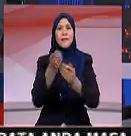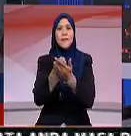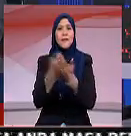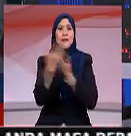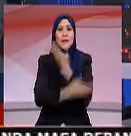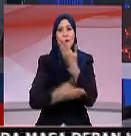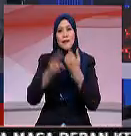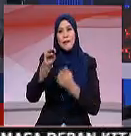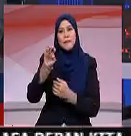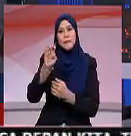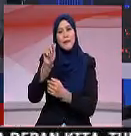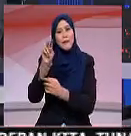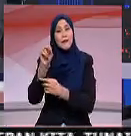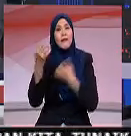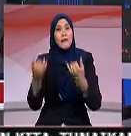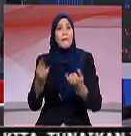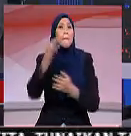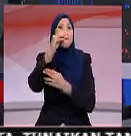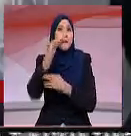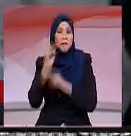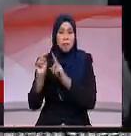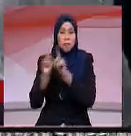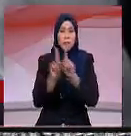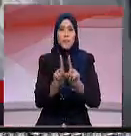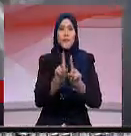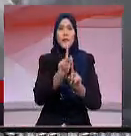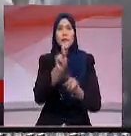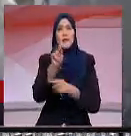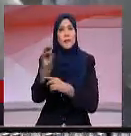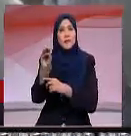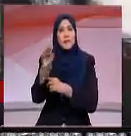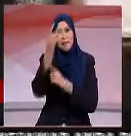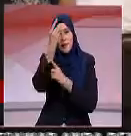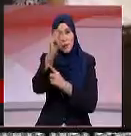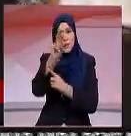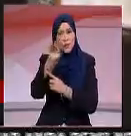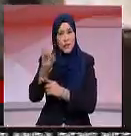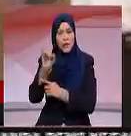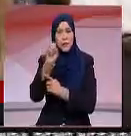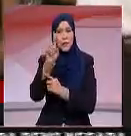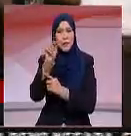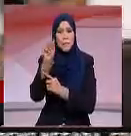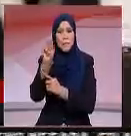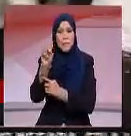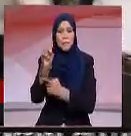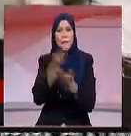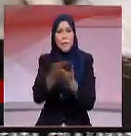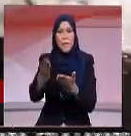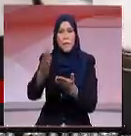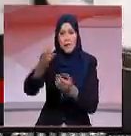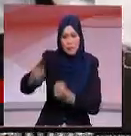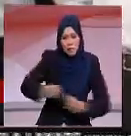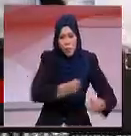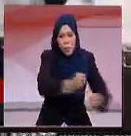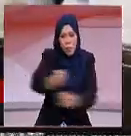ekonomi negara mtn tajweed yang diiringi ketua menteri Datuk Seri Sulaiman marali turut dilihat membeli Dodo di